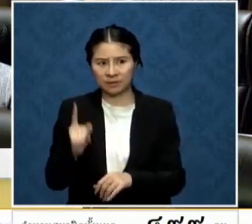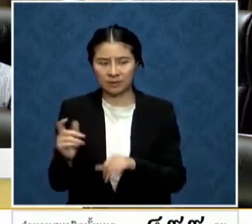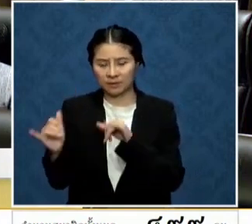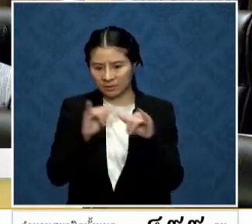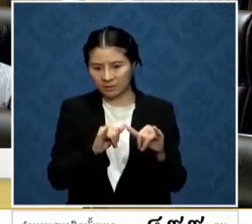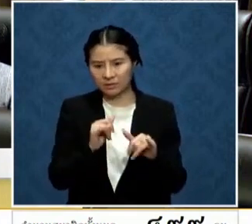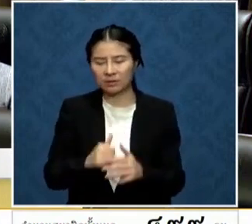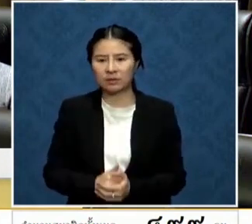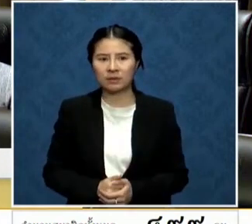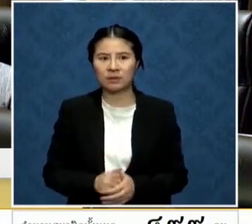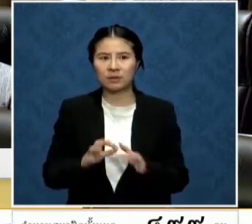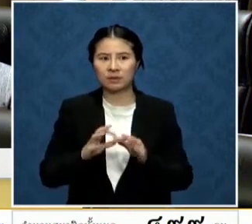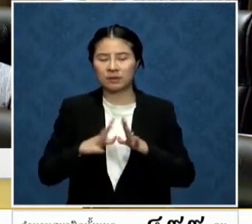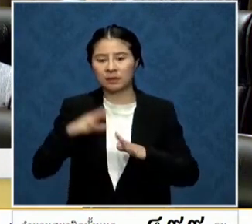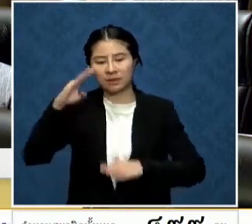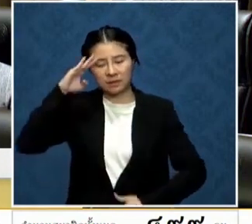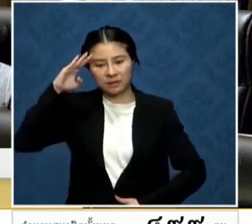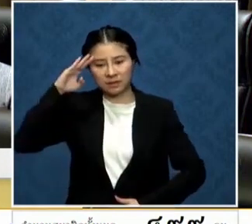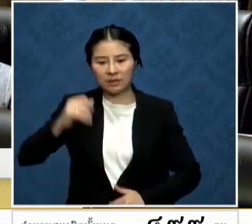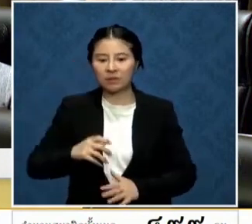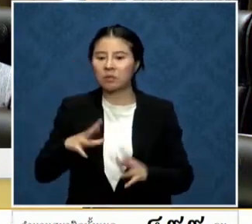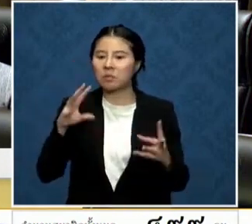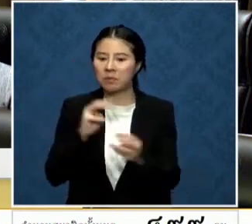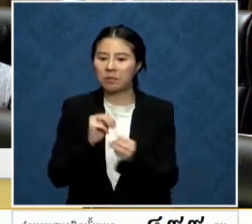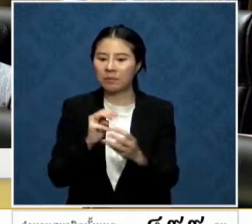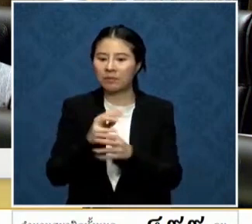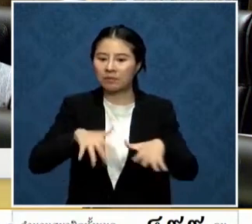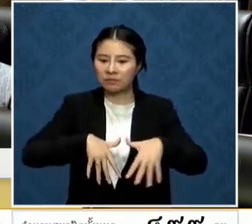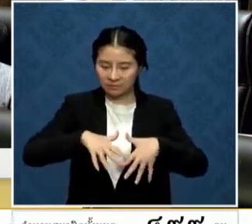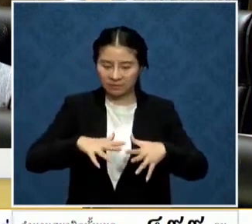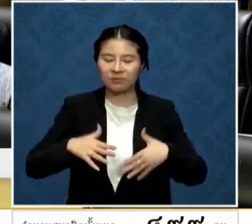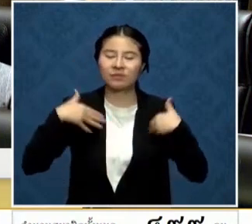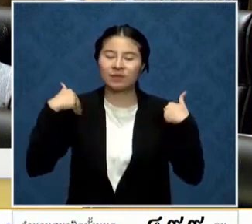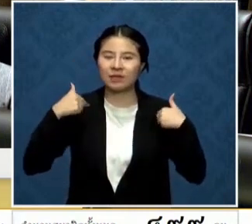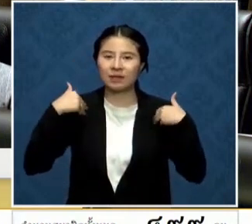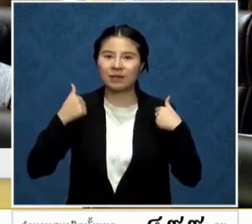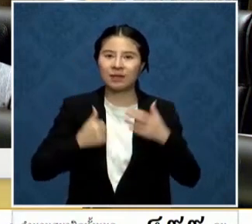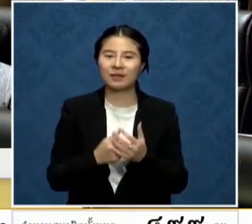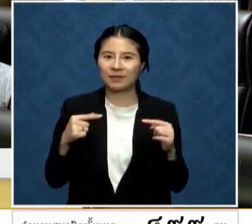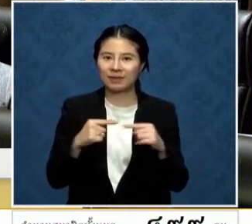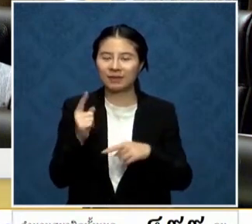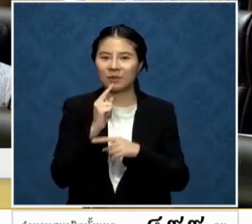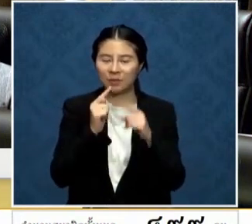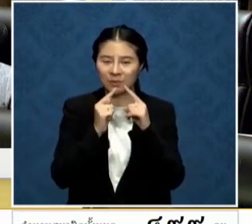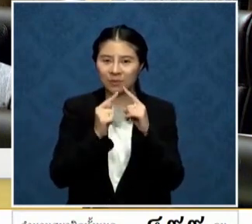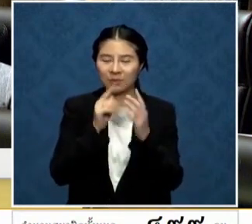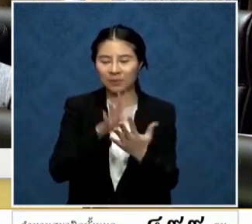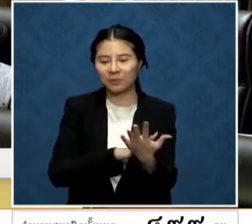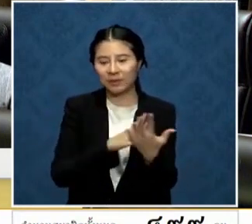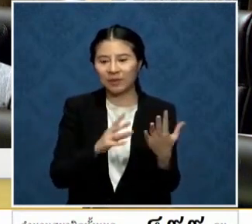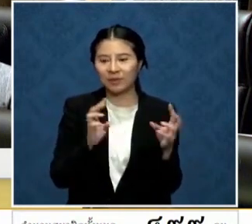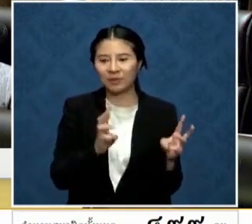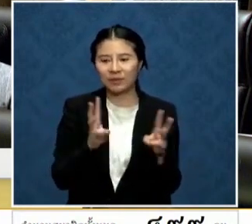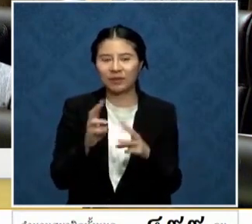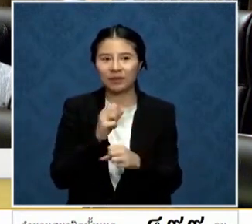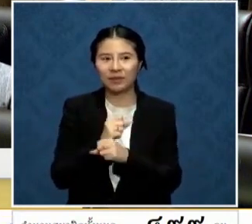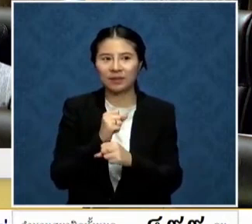สักที่นึงค่ายทหารเนี่ยแหละครับผมว่าน่าจะเหมาะดีชุมชนน่าจะแฮปปี้เรื่องนี้อาจจะต้องเอาไปคุยกันยาวๆว่าจะแก้รัฐธรรมนูญหรือ